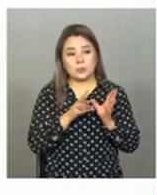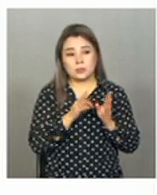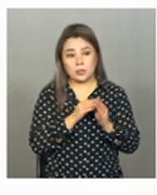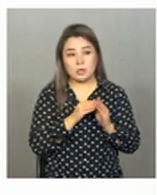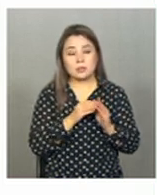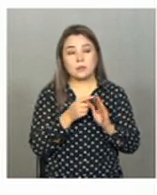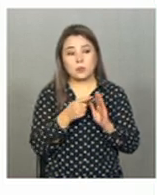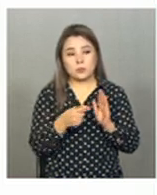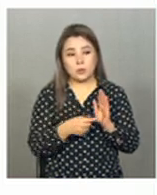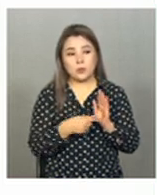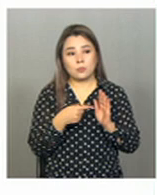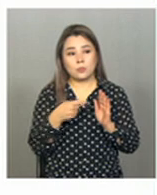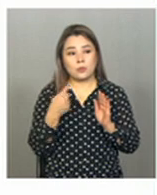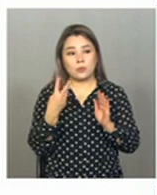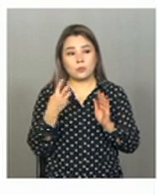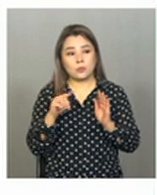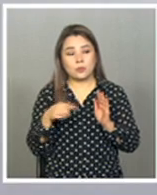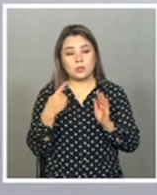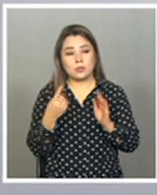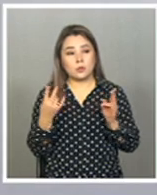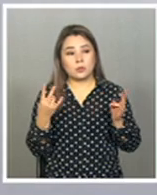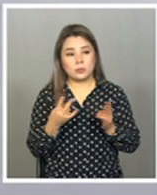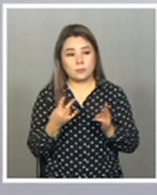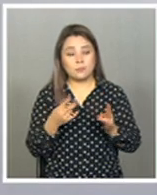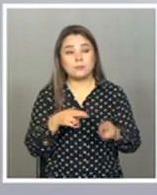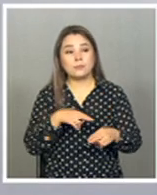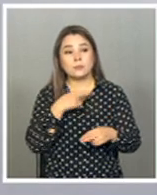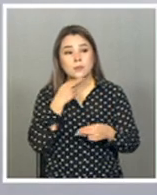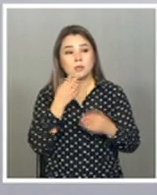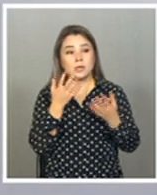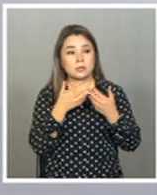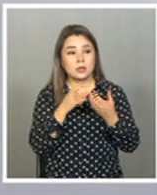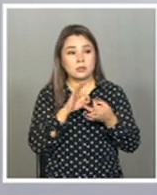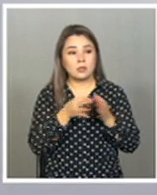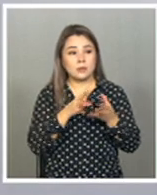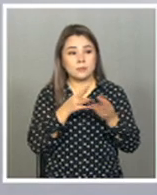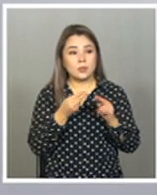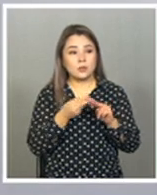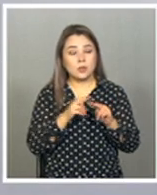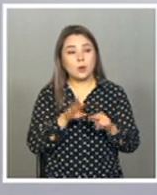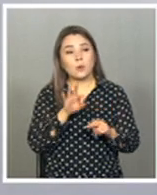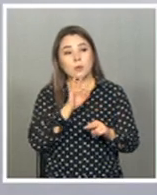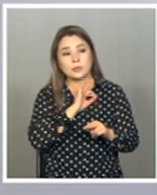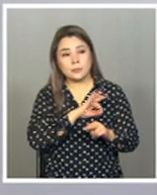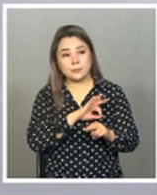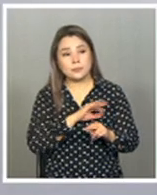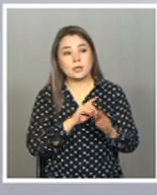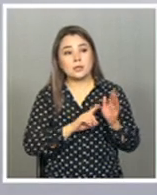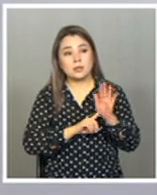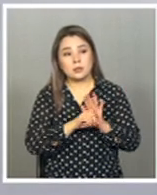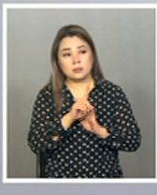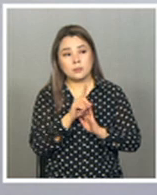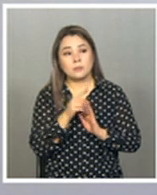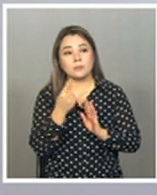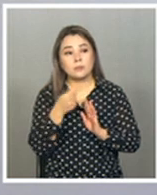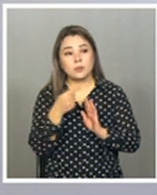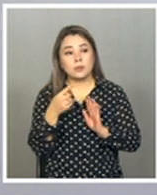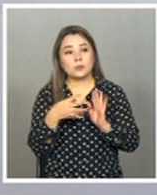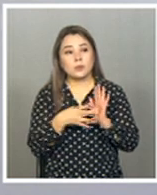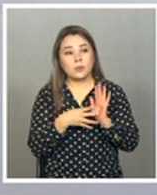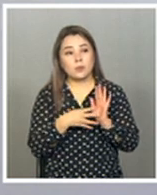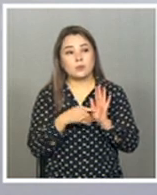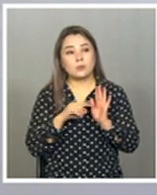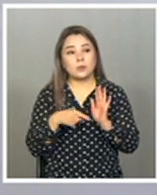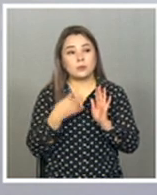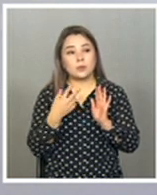минус 3,11-ге бөлу керек. Бұл жерде де терімділік қасиетті қолданып, алдымен минус